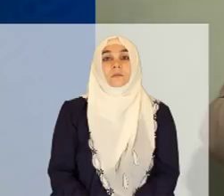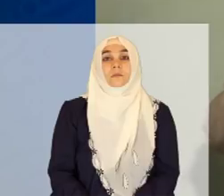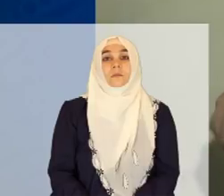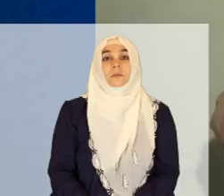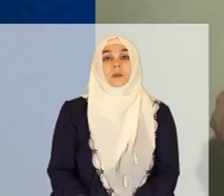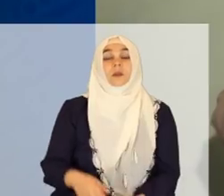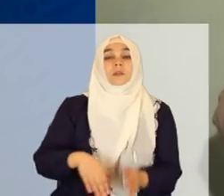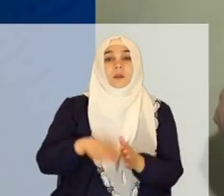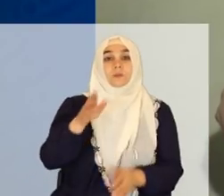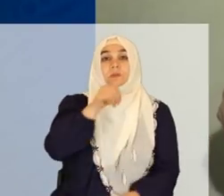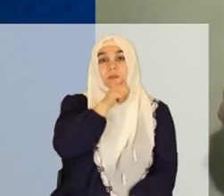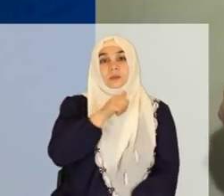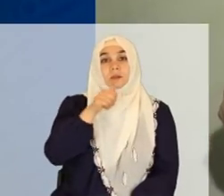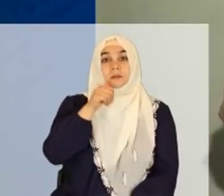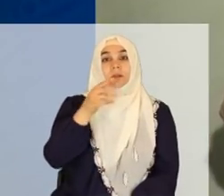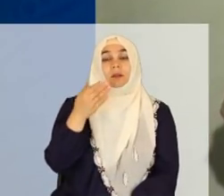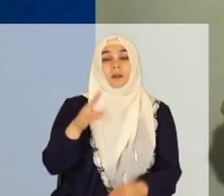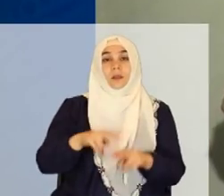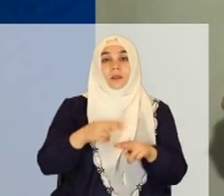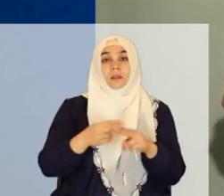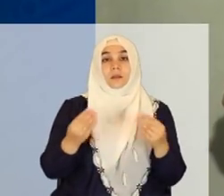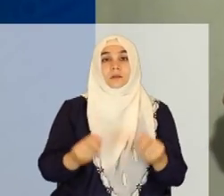Eng yashirin ibodat zakot bo'ladi.